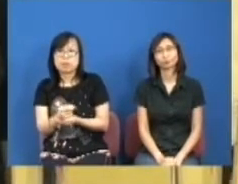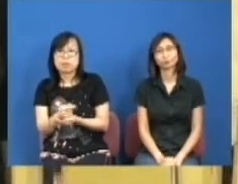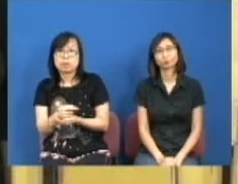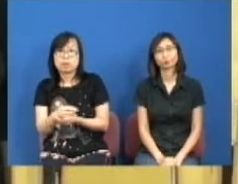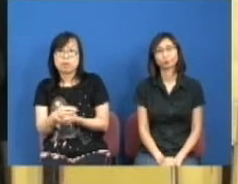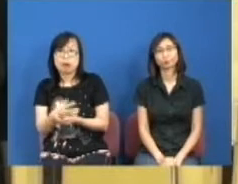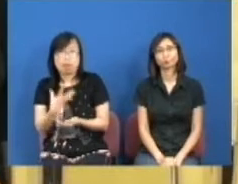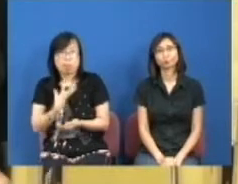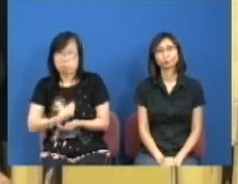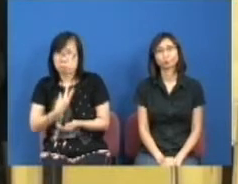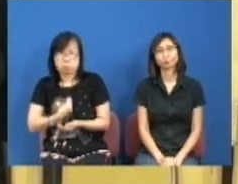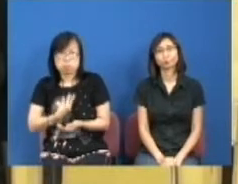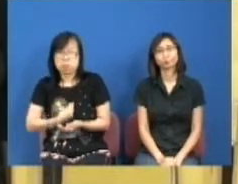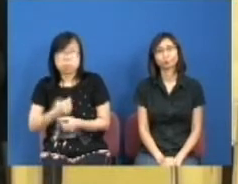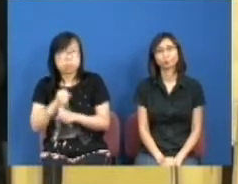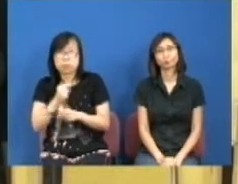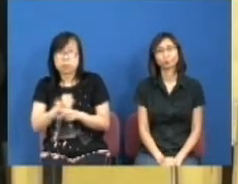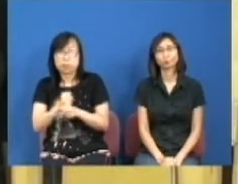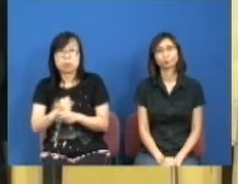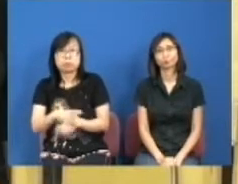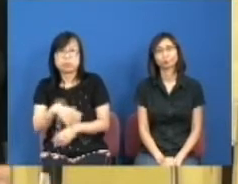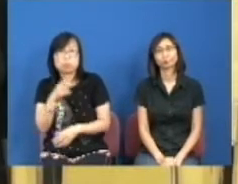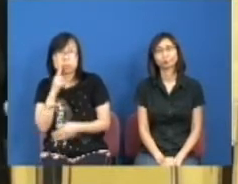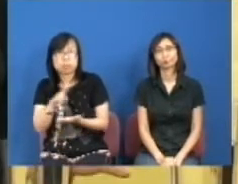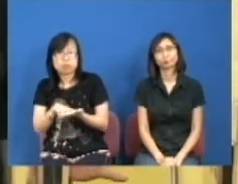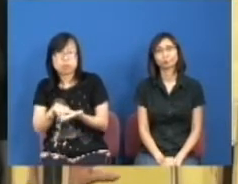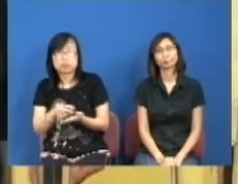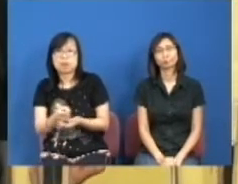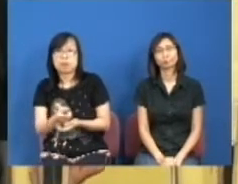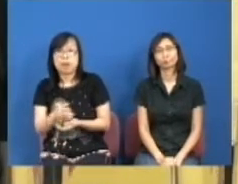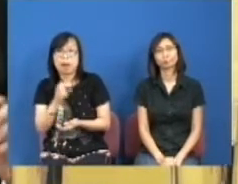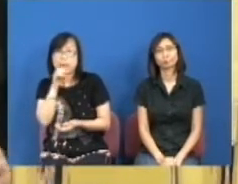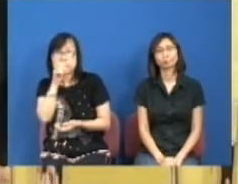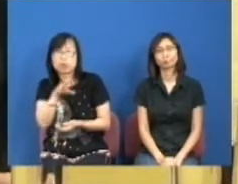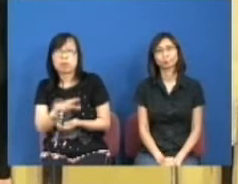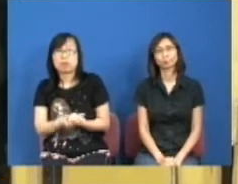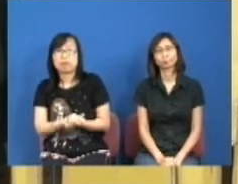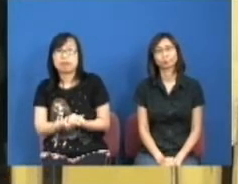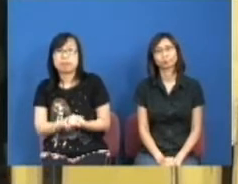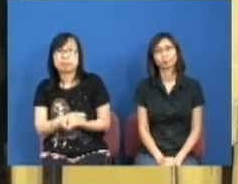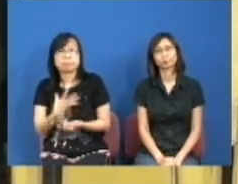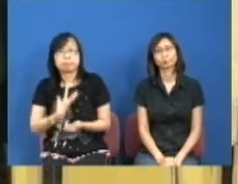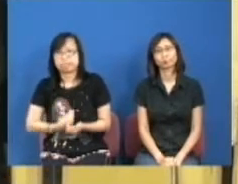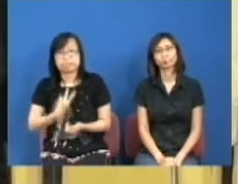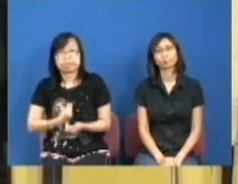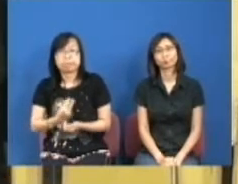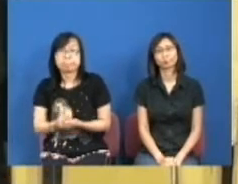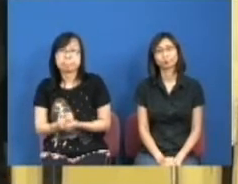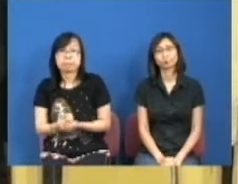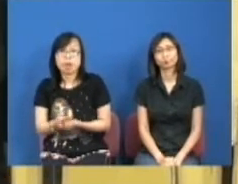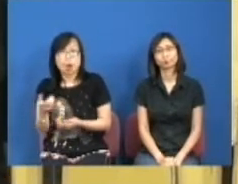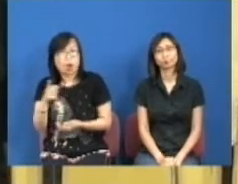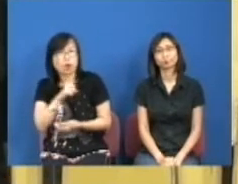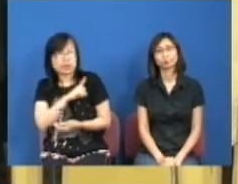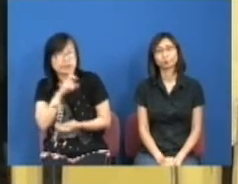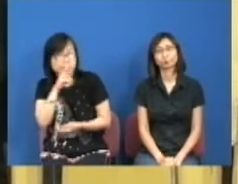悲觀的態度去應付我哋頭先所講的挑戰。咁我哋頭先嘅論調咧都係比較即係悲觀少少。咁我諗我自己嘅觀